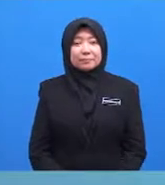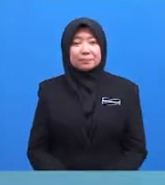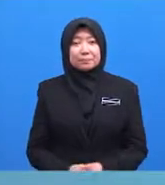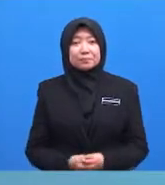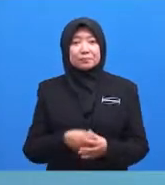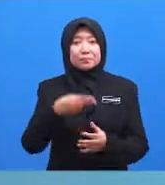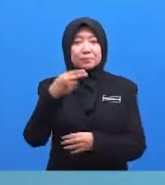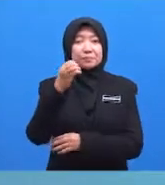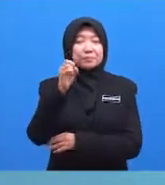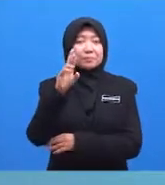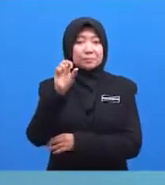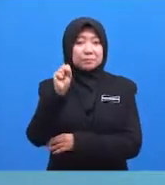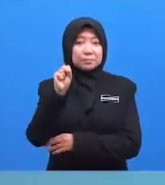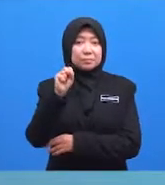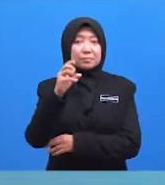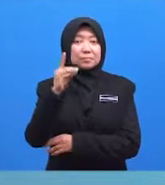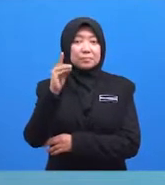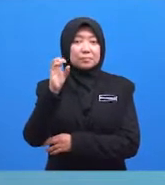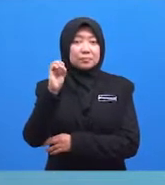hors d'oeuvre,